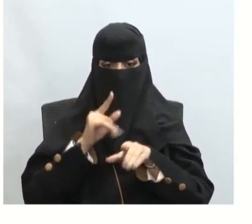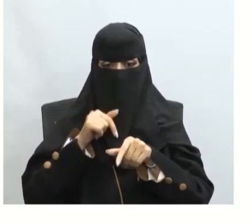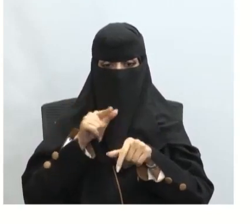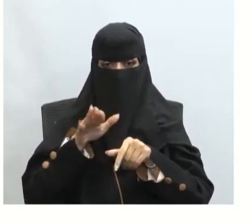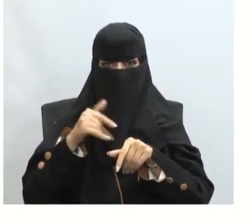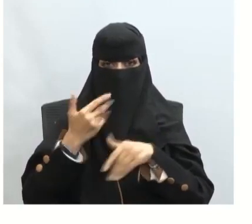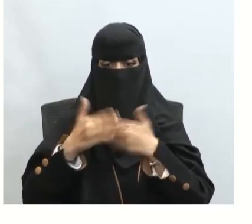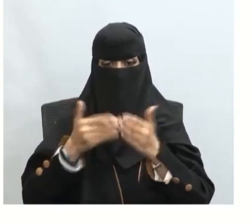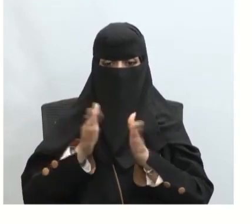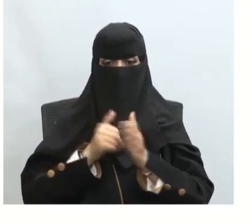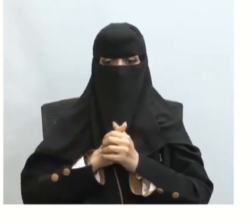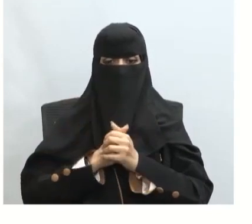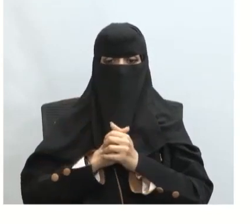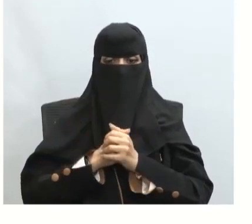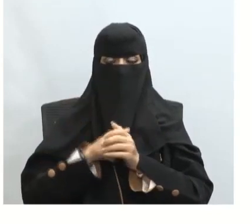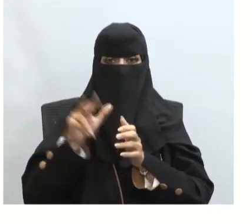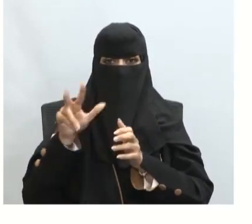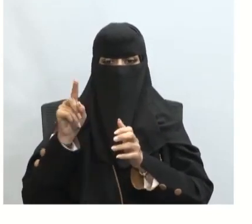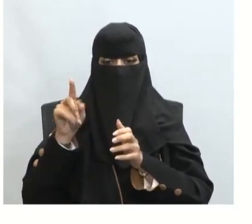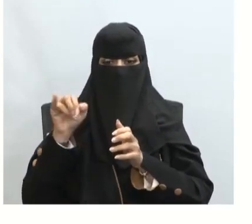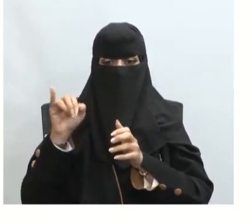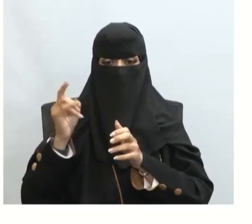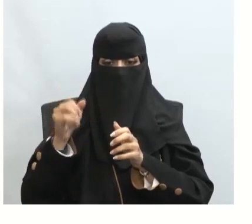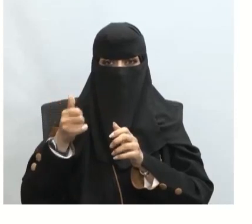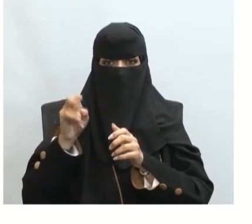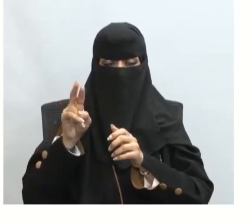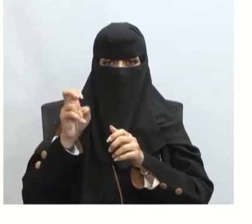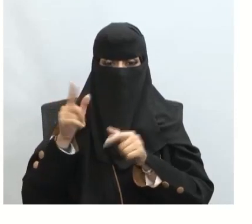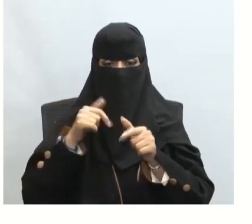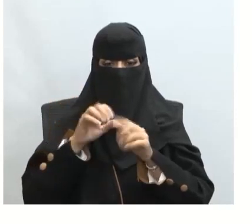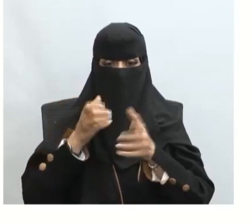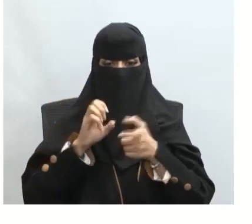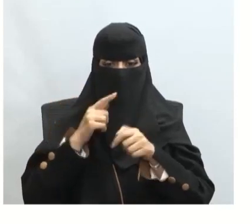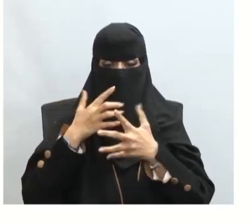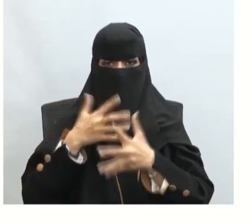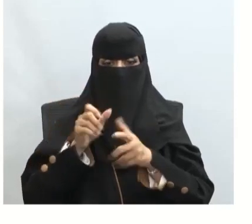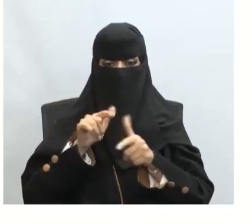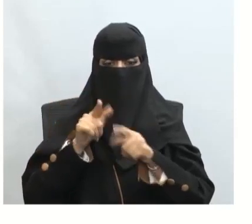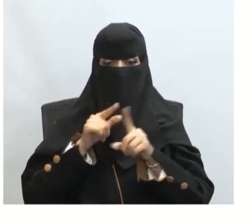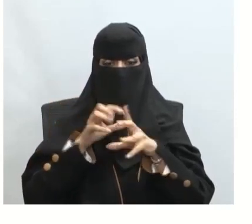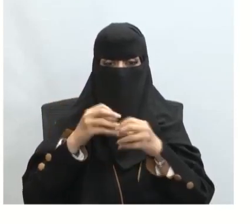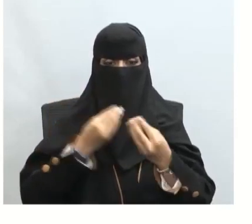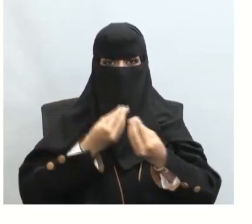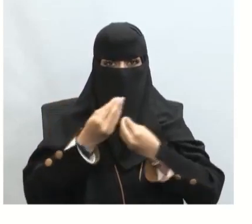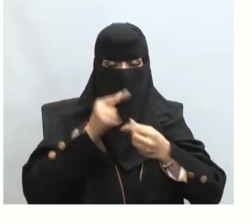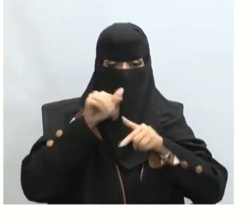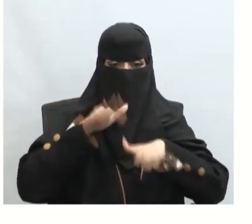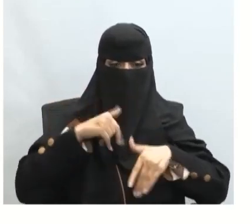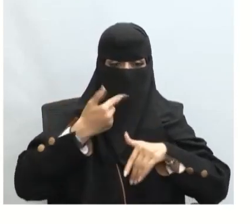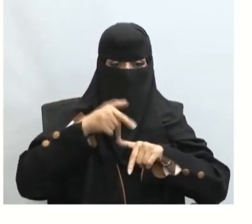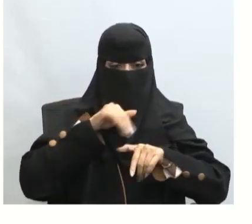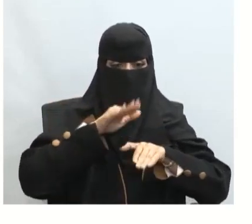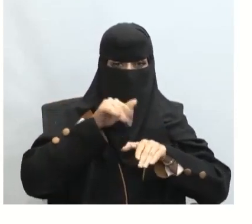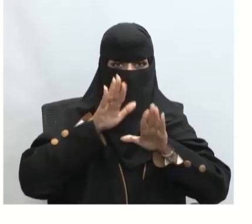كل مره النوع الثاني من تفاعلات البلمره هو بالكث اذا تفاعل بالكث